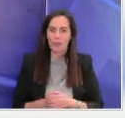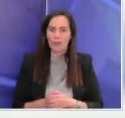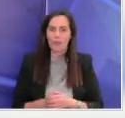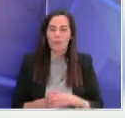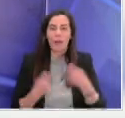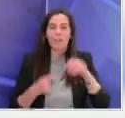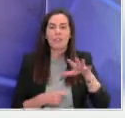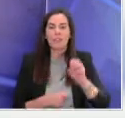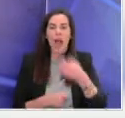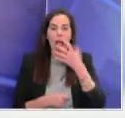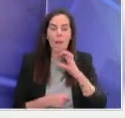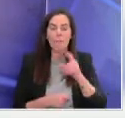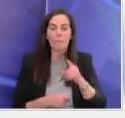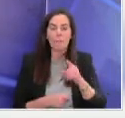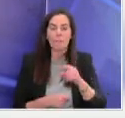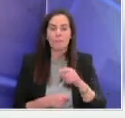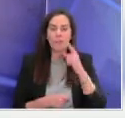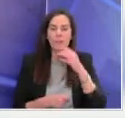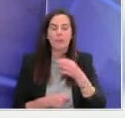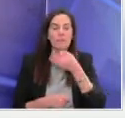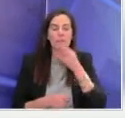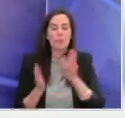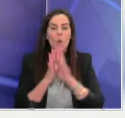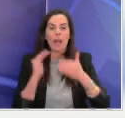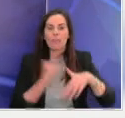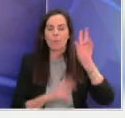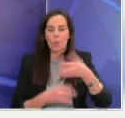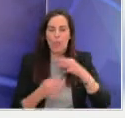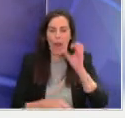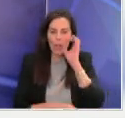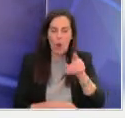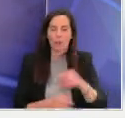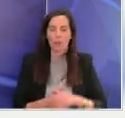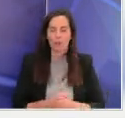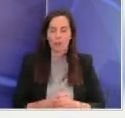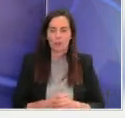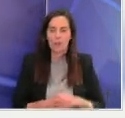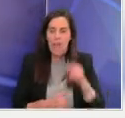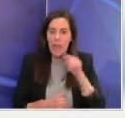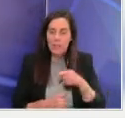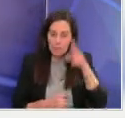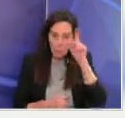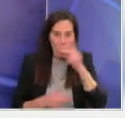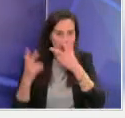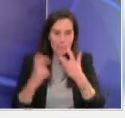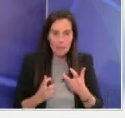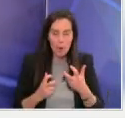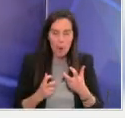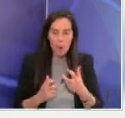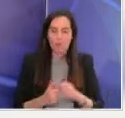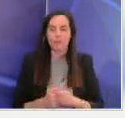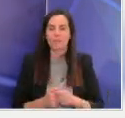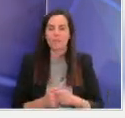חק שנתפס על חם בבושתו בלינק הבא, צפייה בגיל 18 ומעלה בלבד. לזה בליכוד לא ציפו, בסגנון גליצ'י